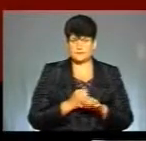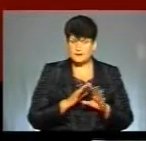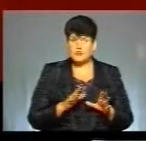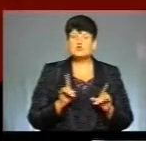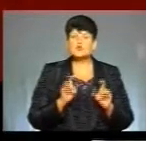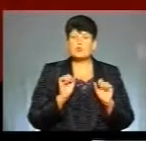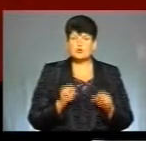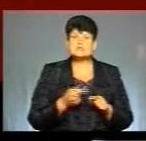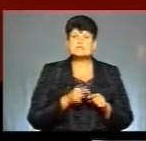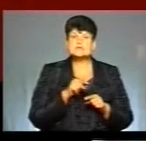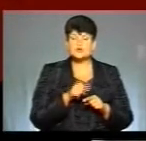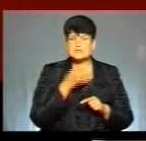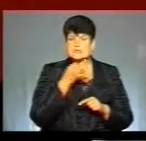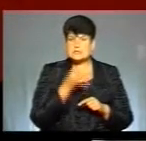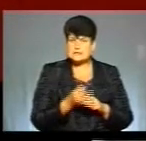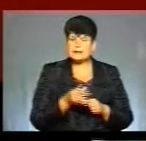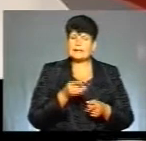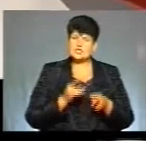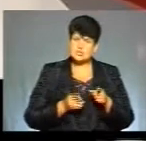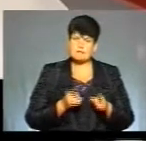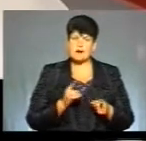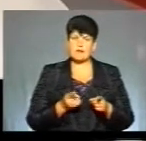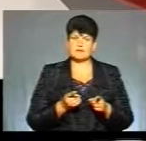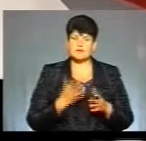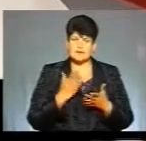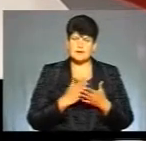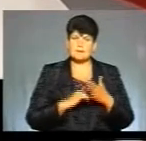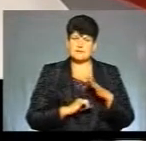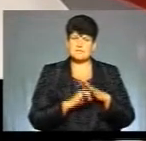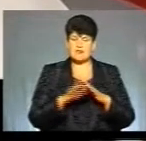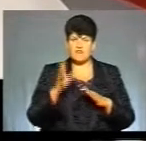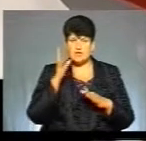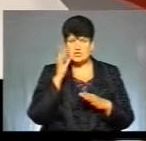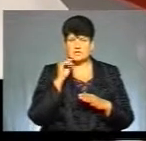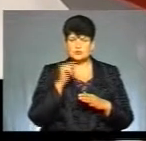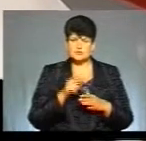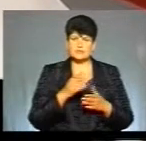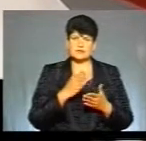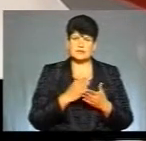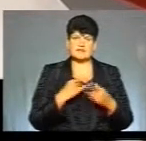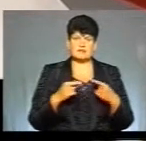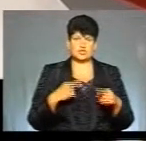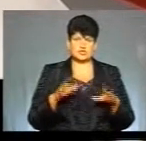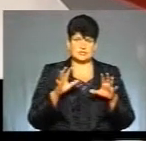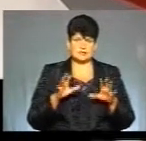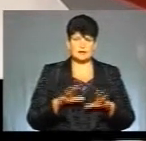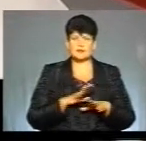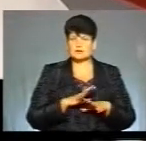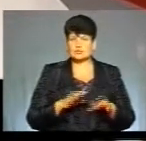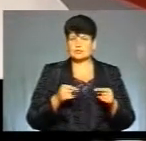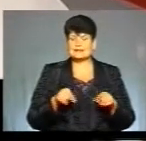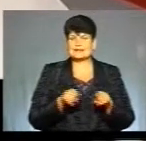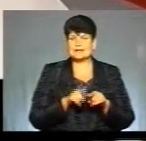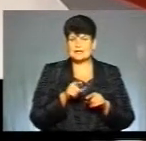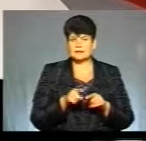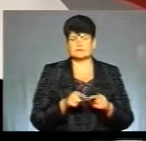приводу сказати, і чи справді є підстави вважати, що вона таке існує далі в інших законах? Я б не був таким категоричним. Справа в тому,